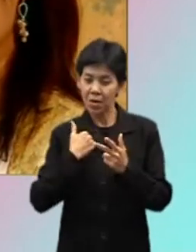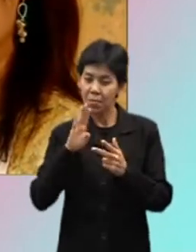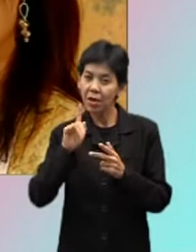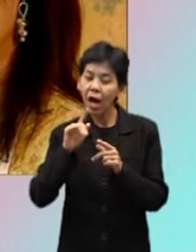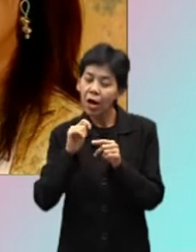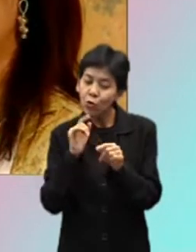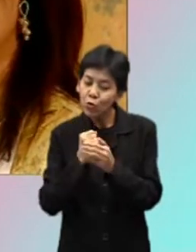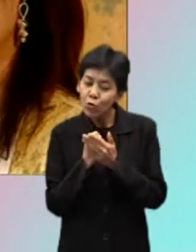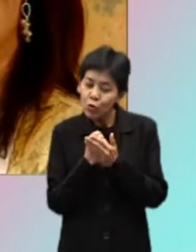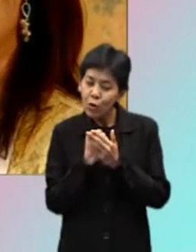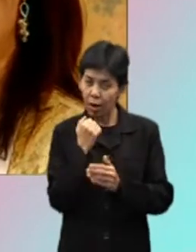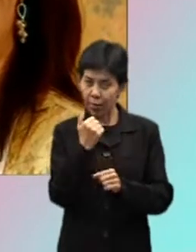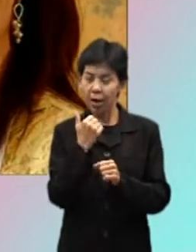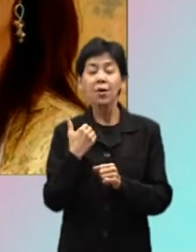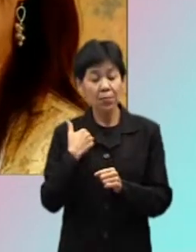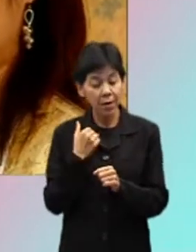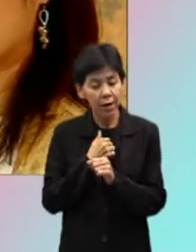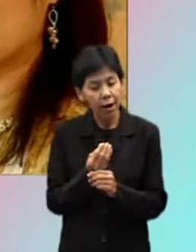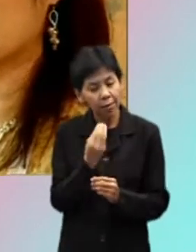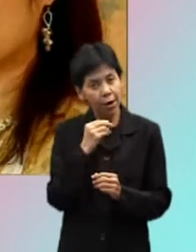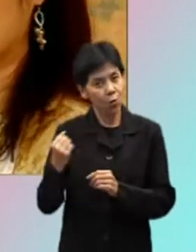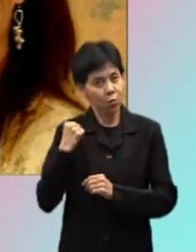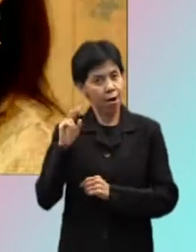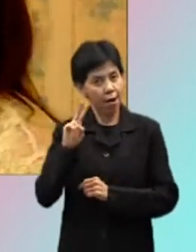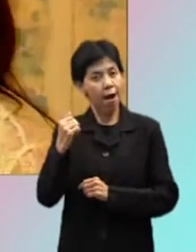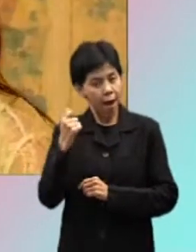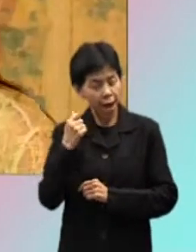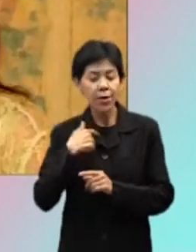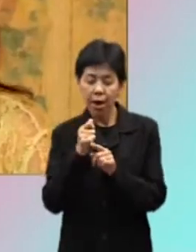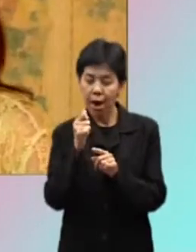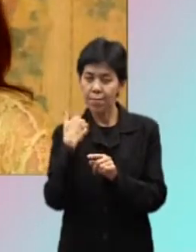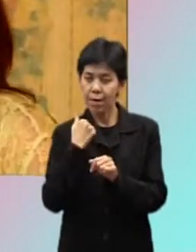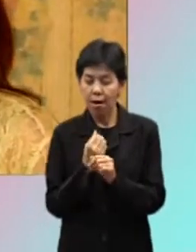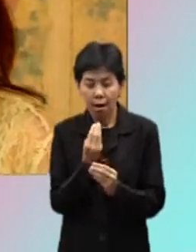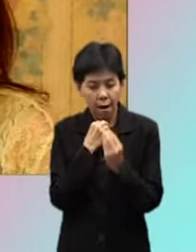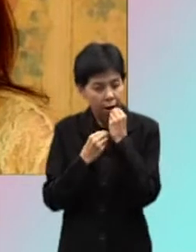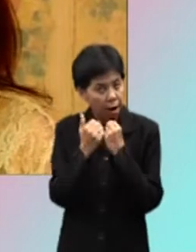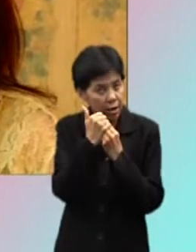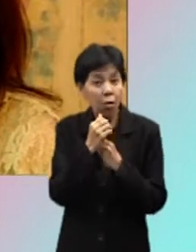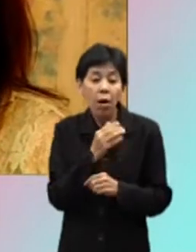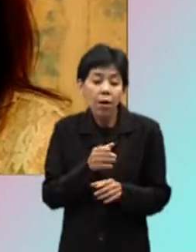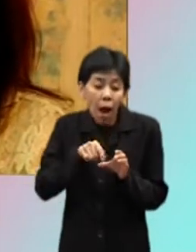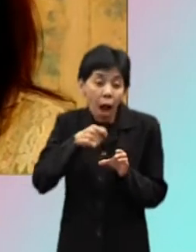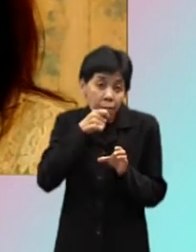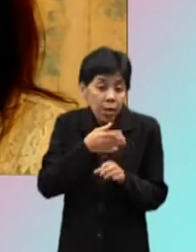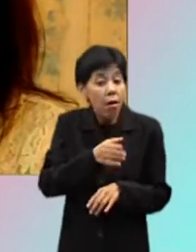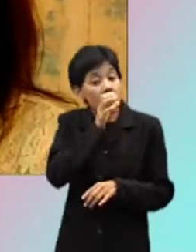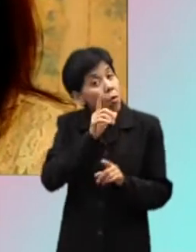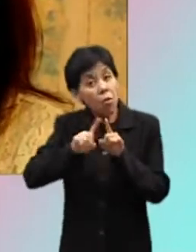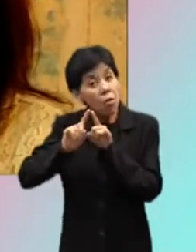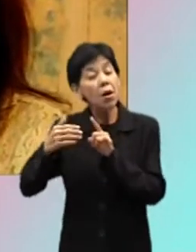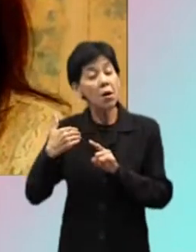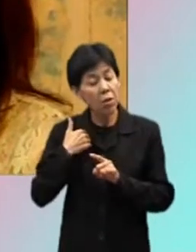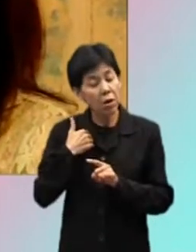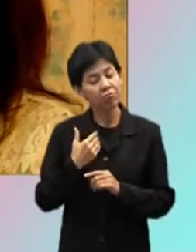ในดอกสโนคราวนี้เนี่ยก็จะได้รับวิตามิน A จากดอกสโนเพราะนั้นเนี่ยถ้าเกิดเราบริโภคลงไปแล้วเนี่ยเราสามาร